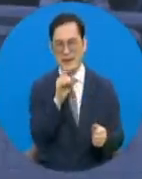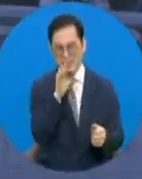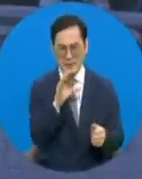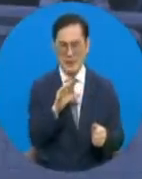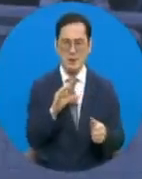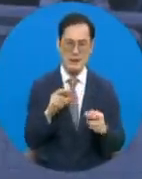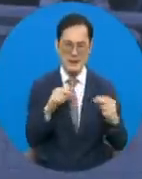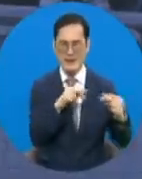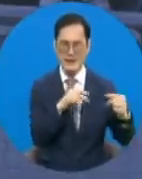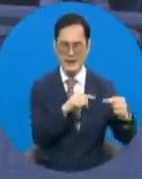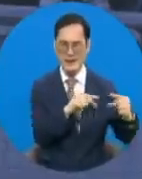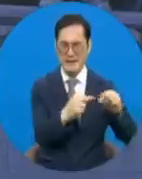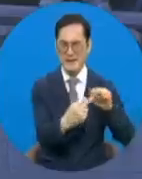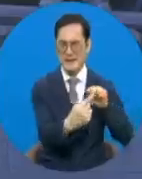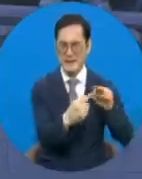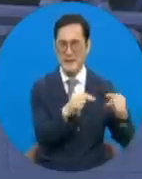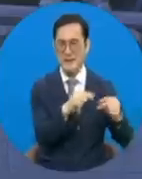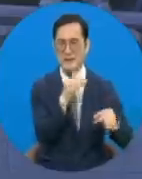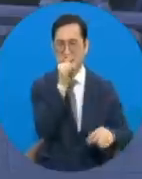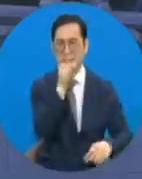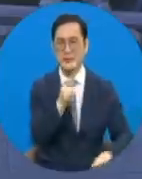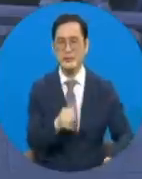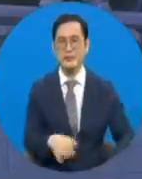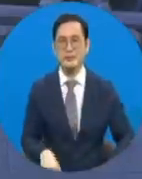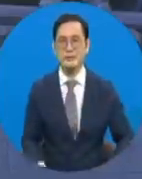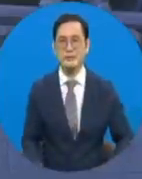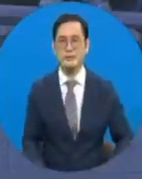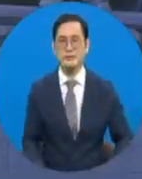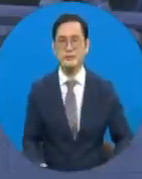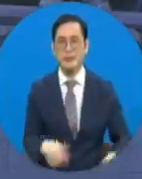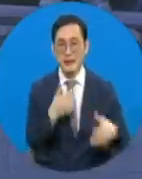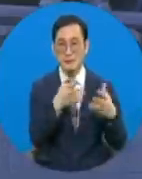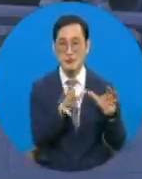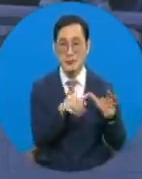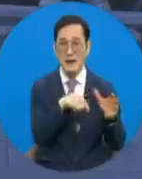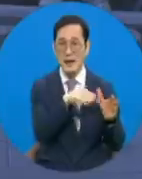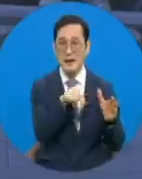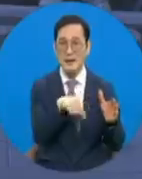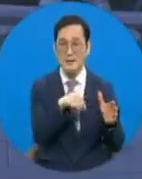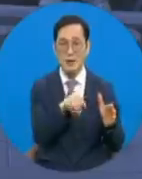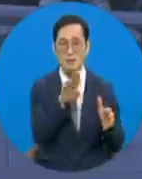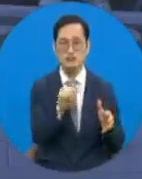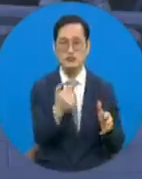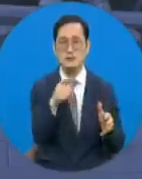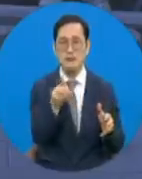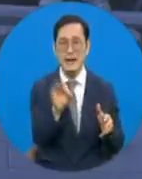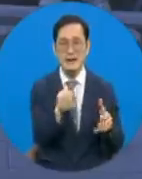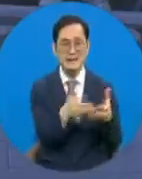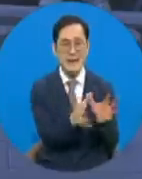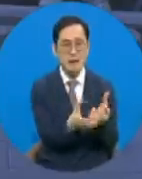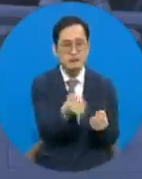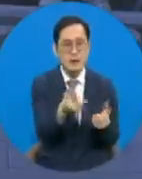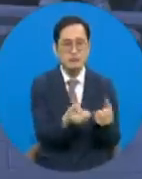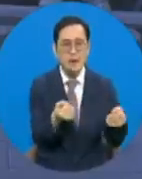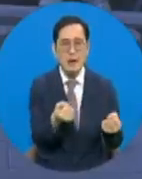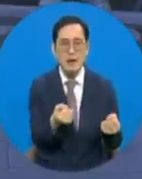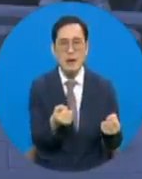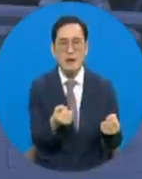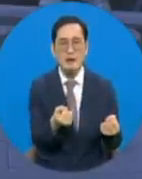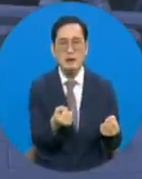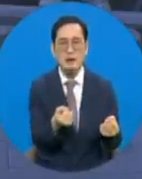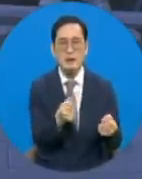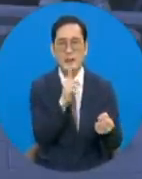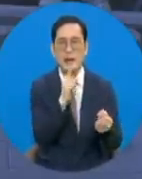급기야 민주당에서는요 이런 단어까지 나왔습니다. 금기어 중 하나죠. 분당. 분당이란 단어까지 나왔습니다.